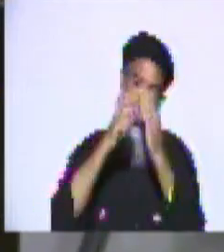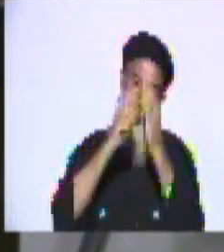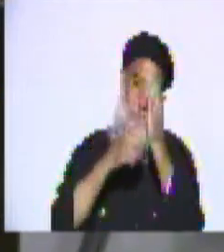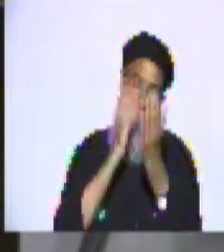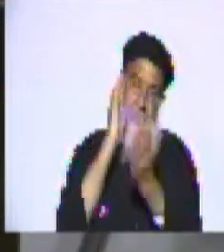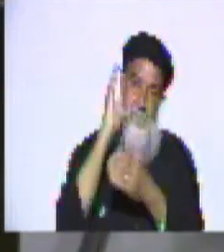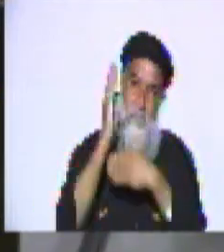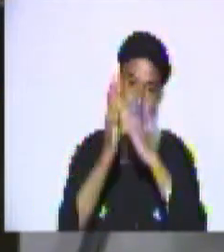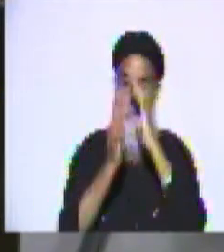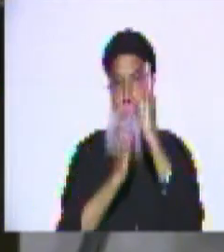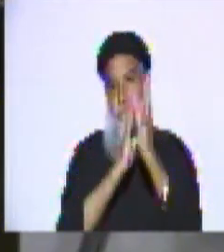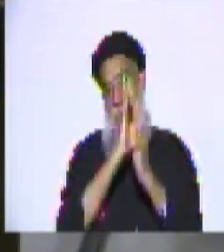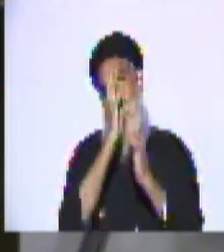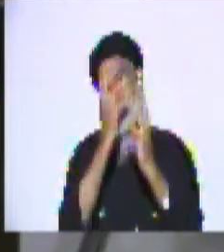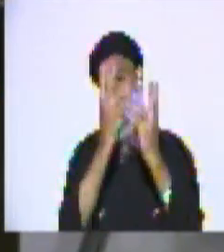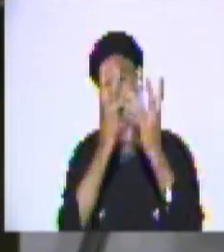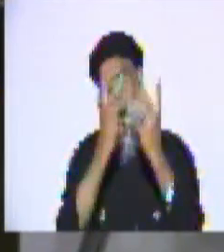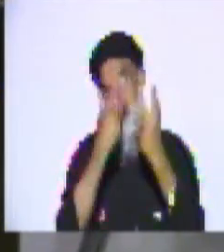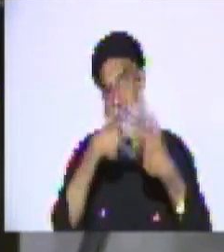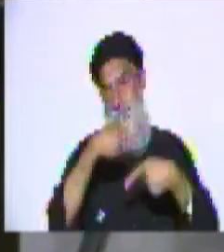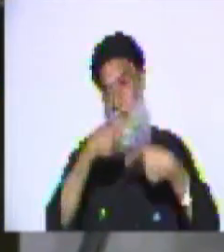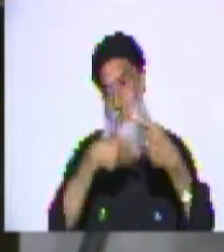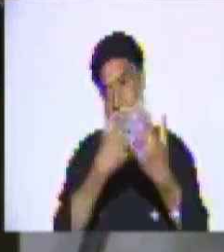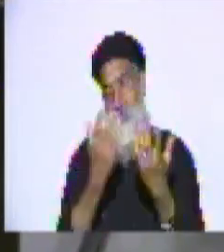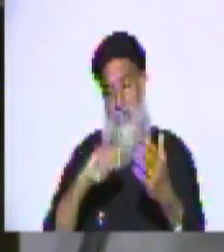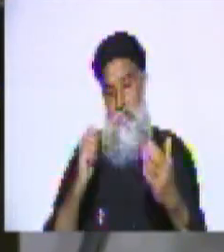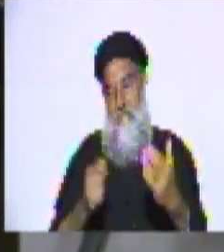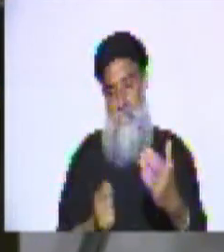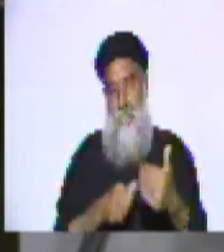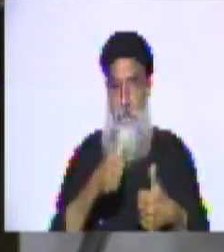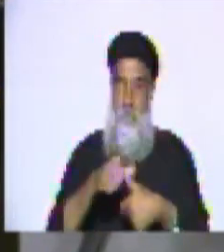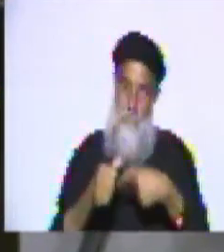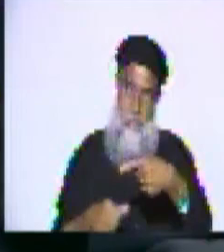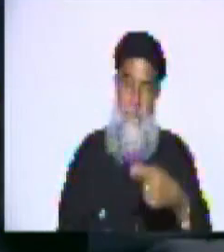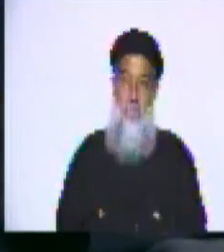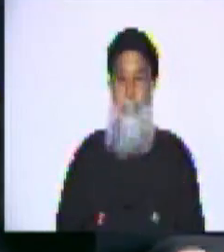الـ الحاجات اللي مكتوبة.